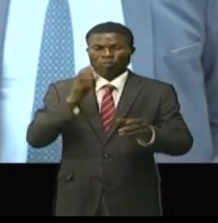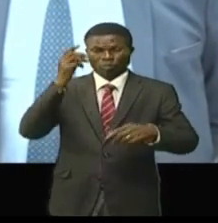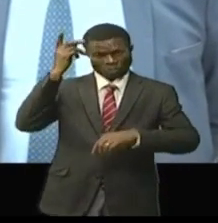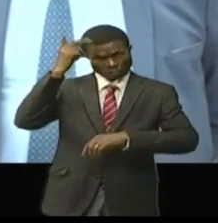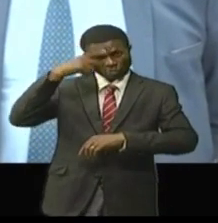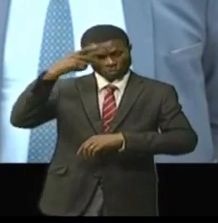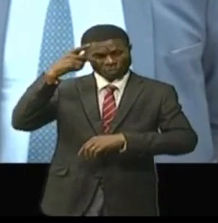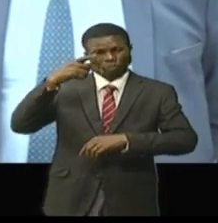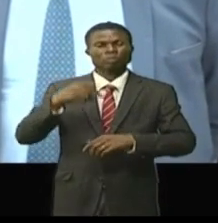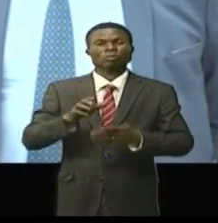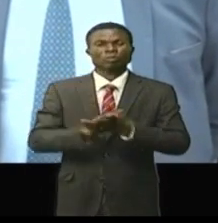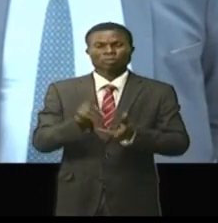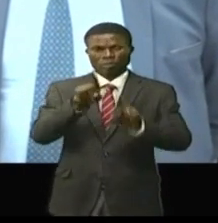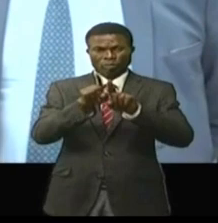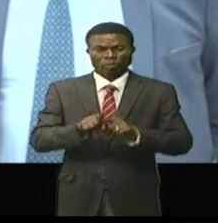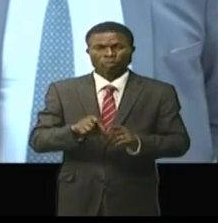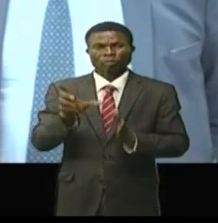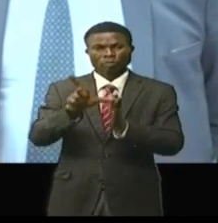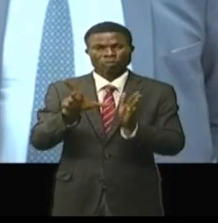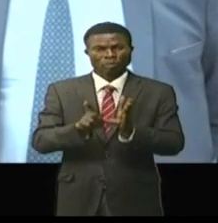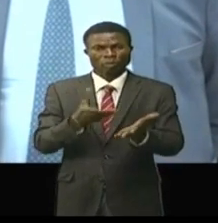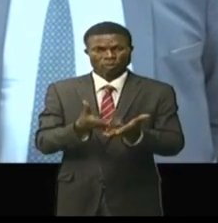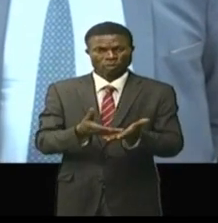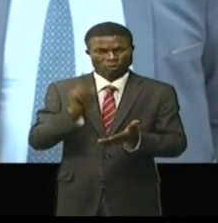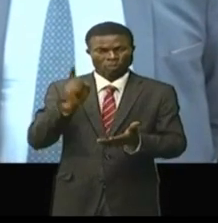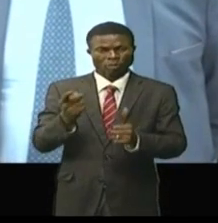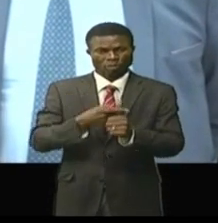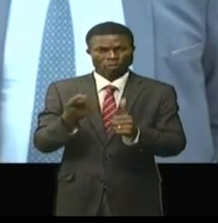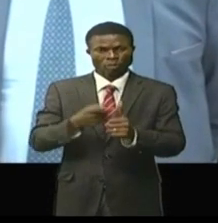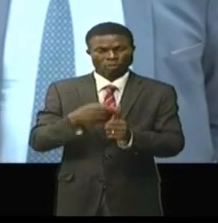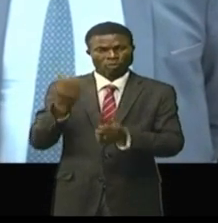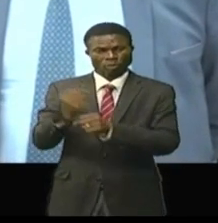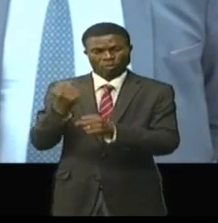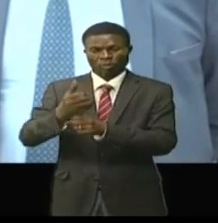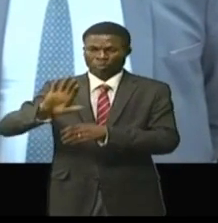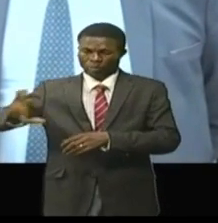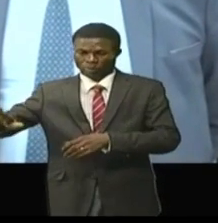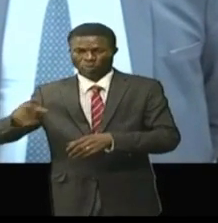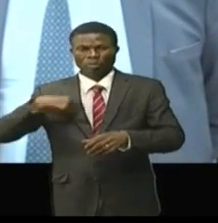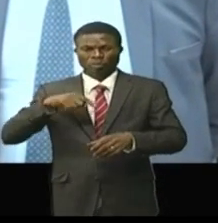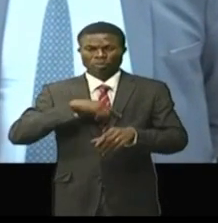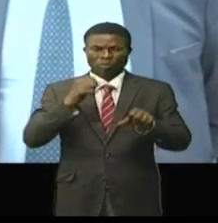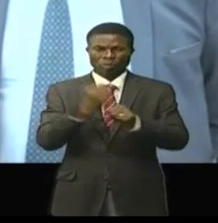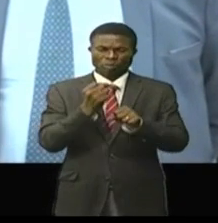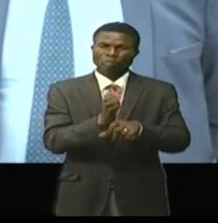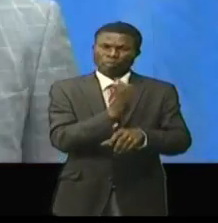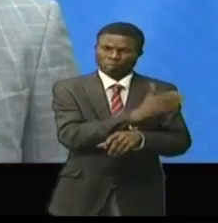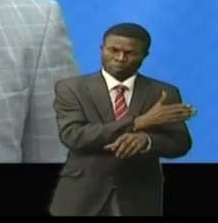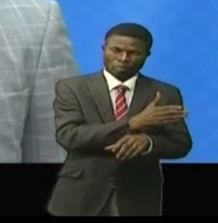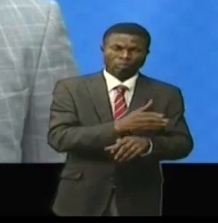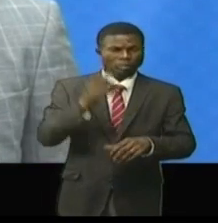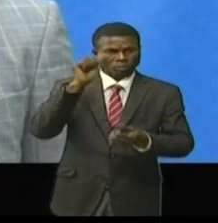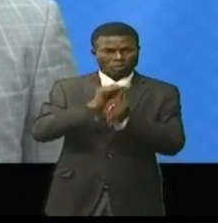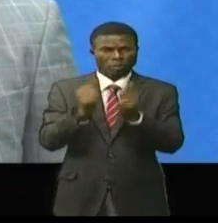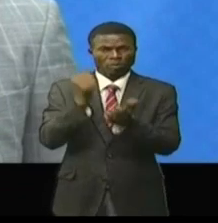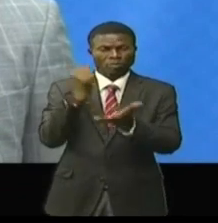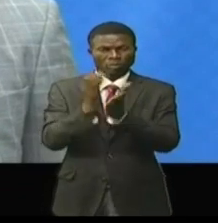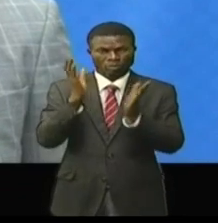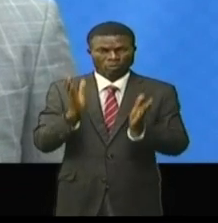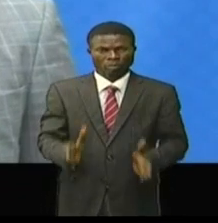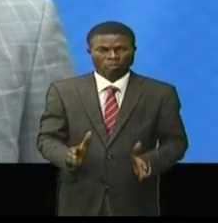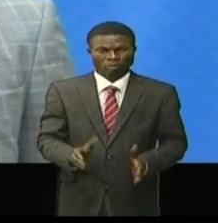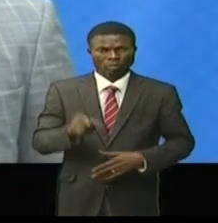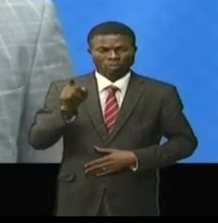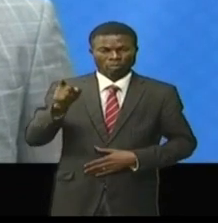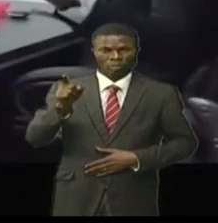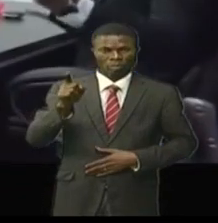a ses règles et pour ce qui leur concerne, ils font leur part et nous faisons la nôtre. Associé à cette rencontre aux côtés de diplomates, Chivis Chivwadi